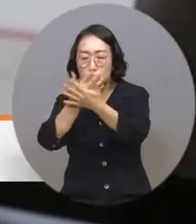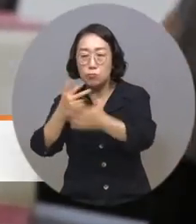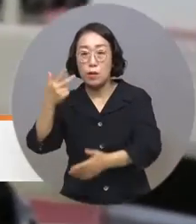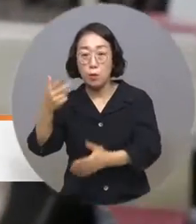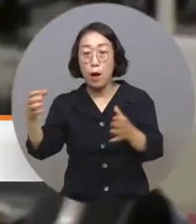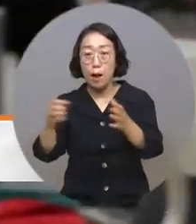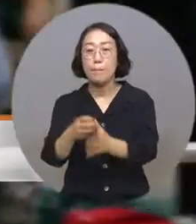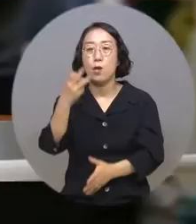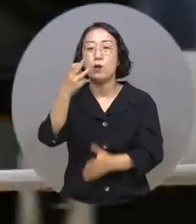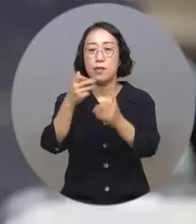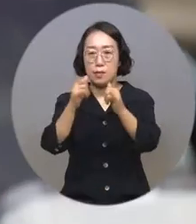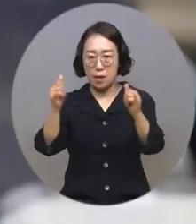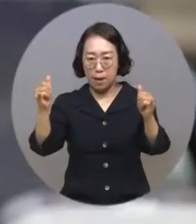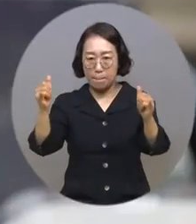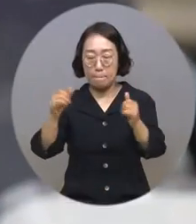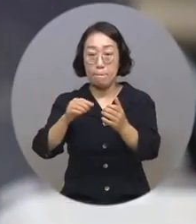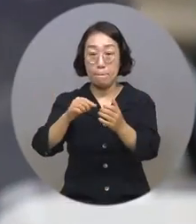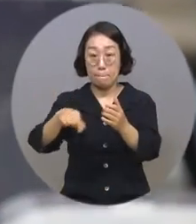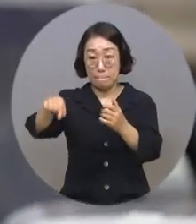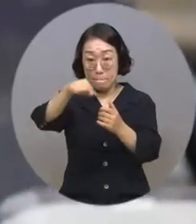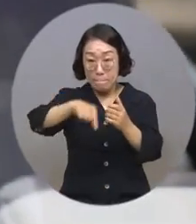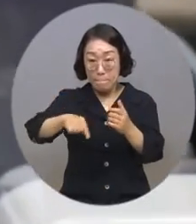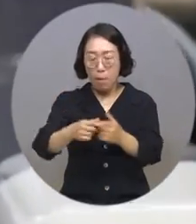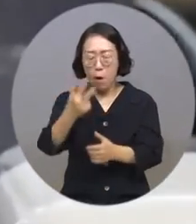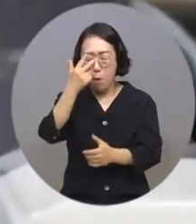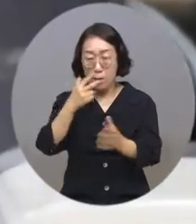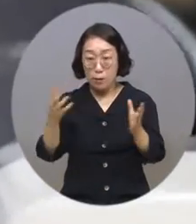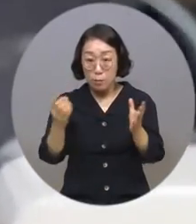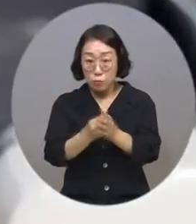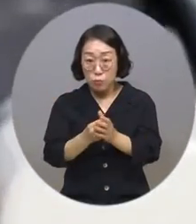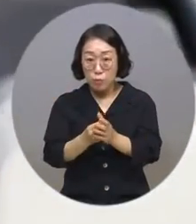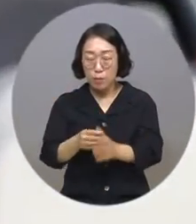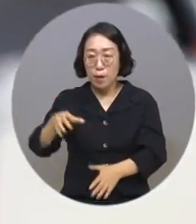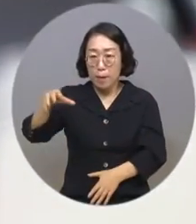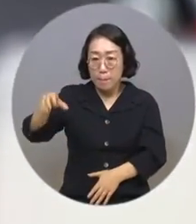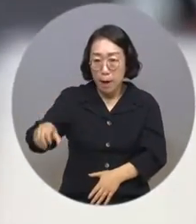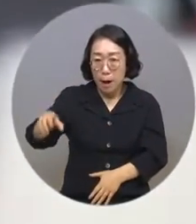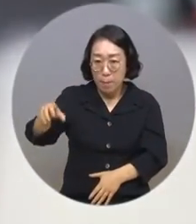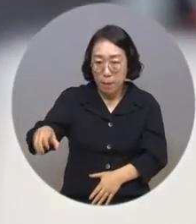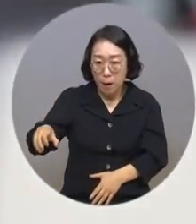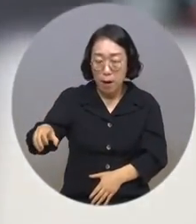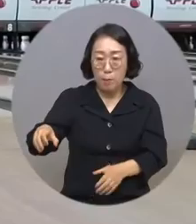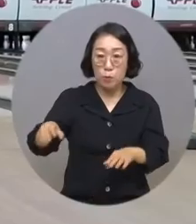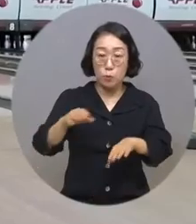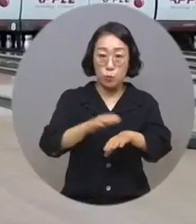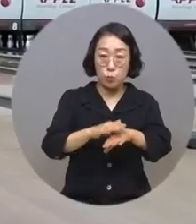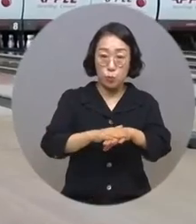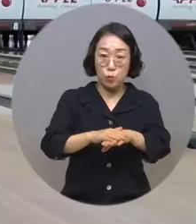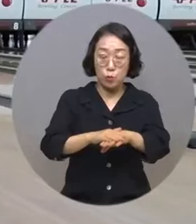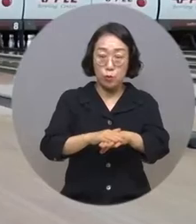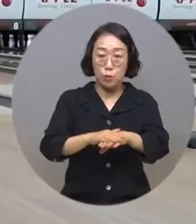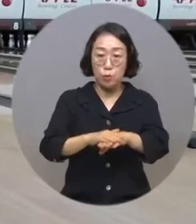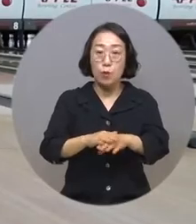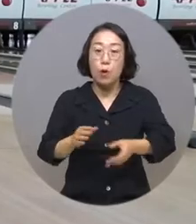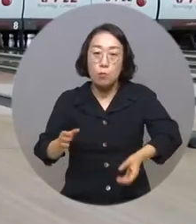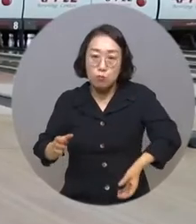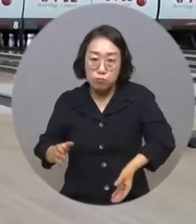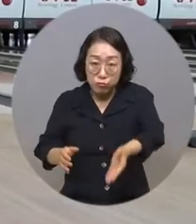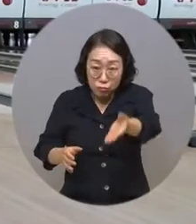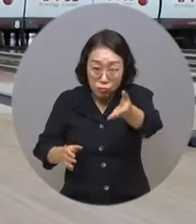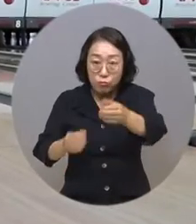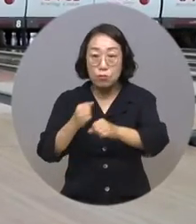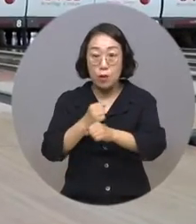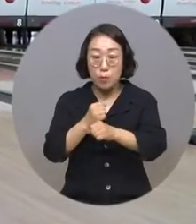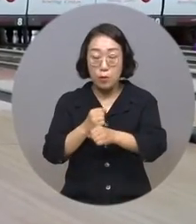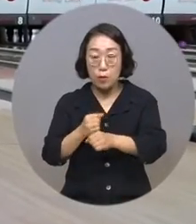13명으로 구성됐으며 전맹은 이동식 가이드레일을 한 손으로 잡고 이동하면서 다른 손으로 공을